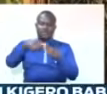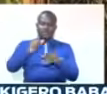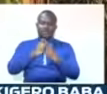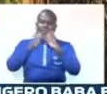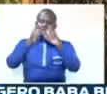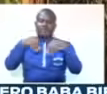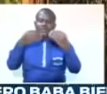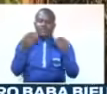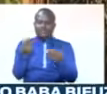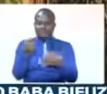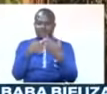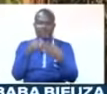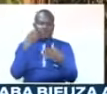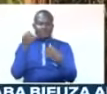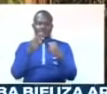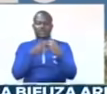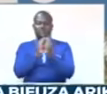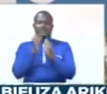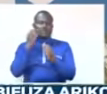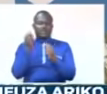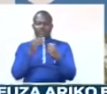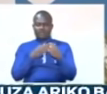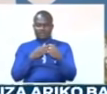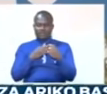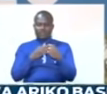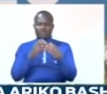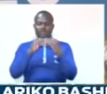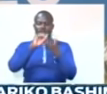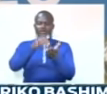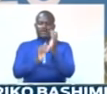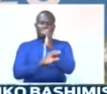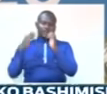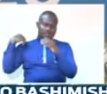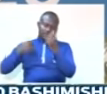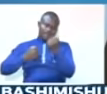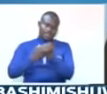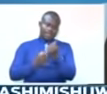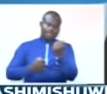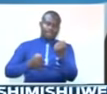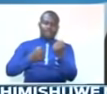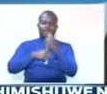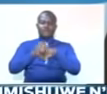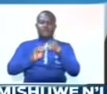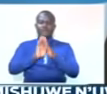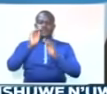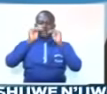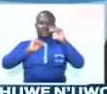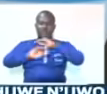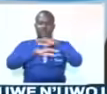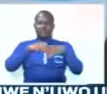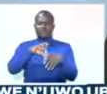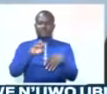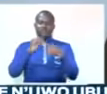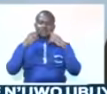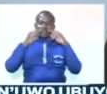guhembwa ukwezi kwa 7 n'ukwa 8. Ubuyobozi bw'ikigo cy'igihugu gishinzwe gutera inkunga ibikorwa by'iterambere by'inzego z'ibanze RODA buvuga